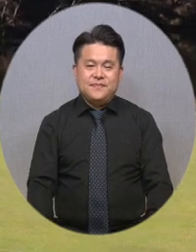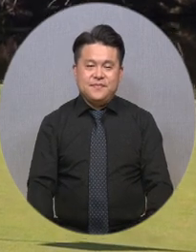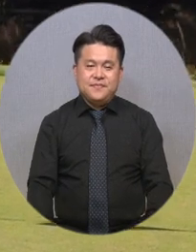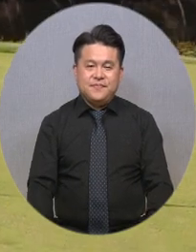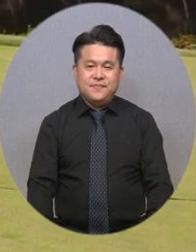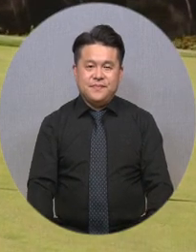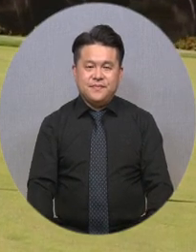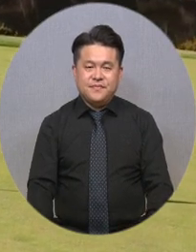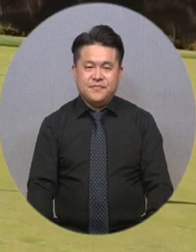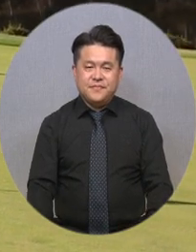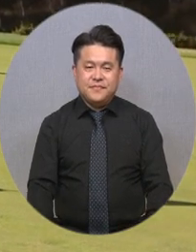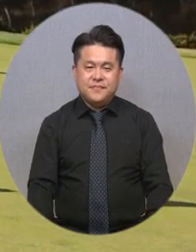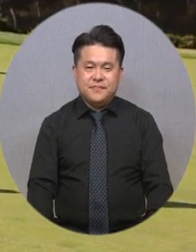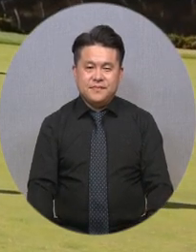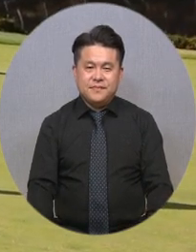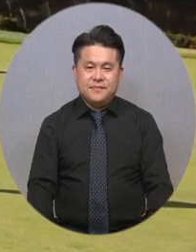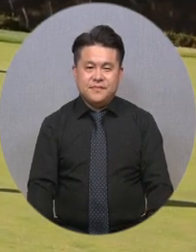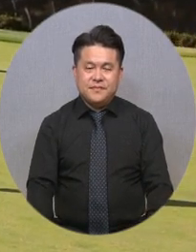파펏.